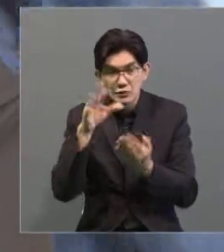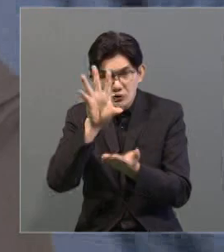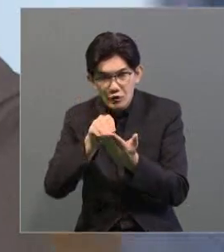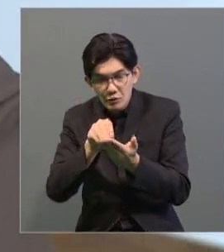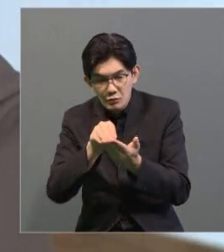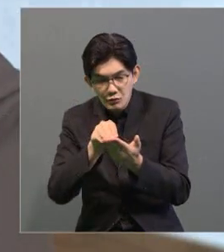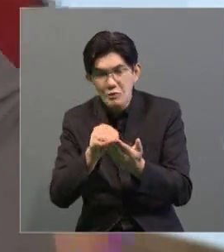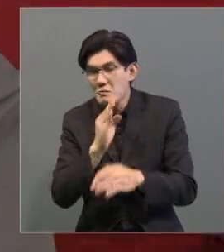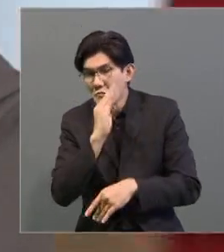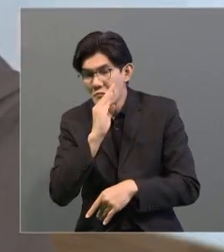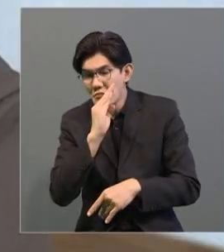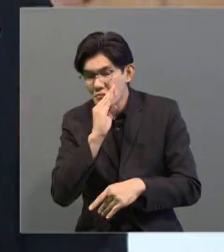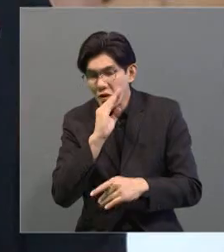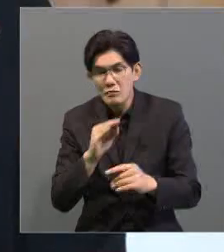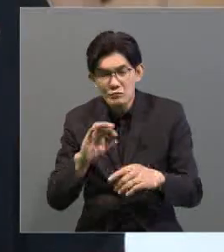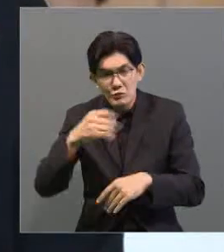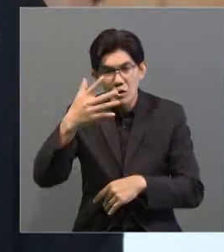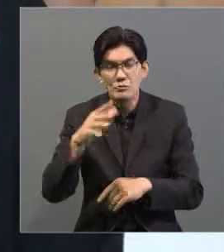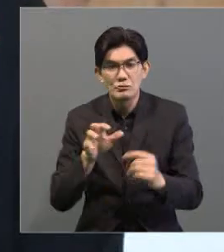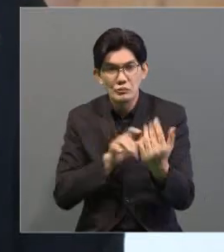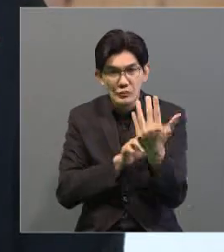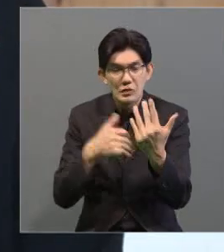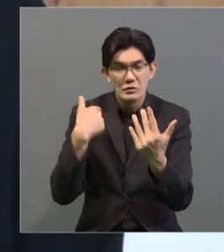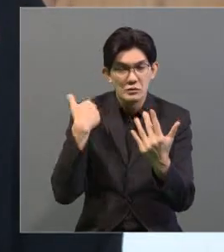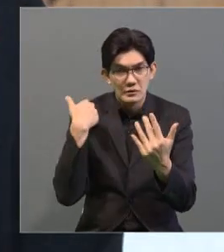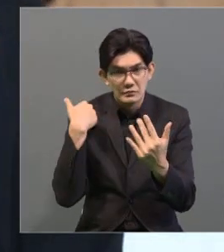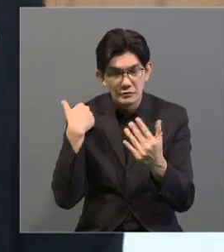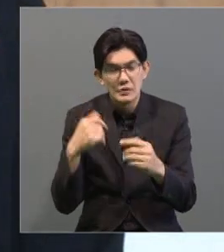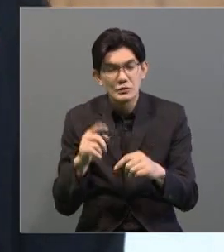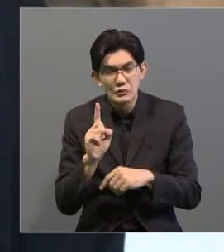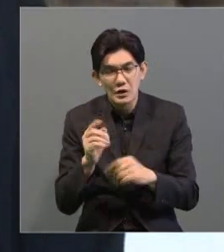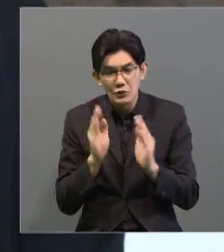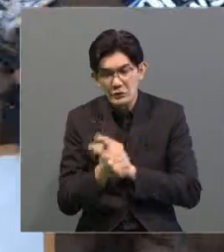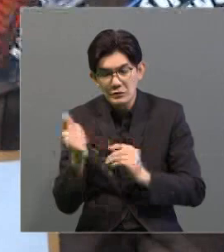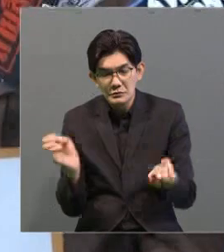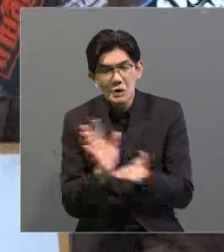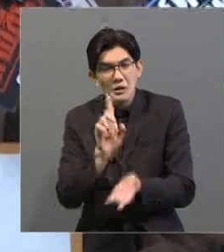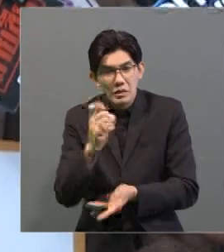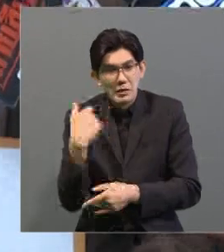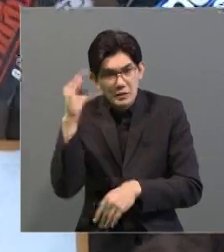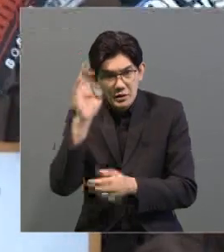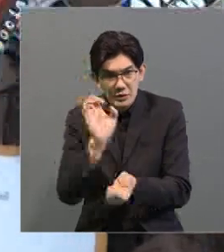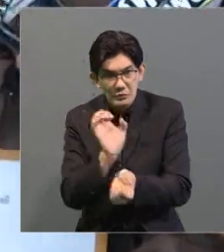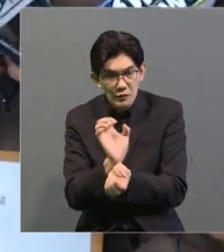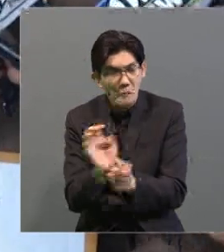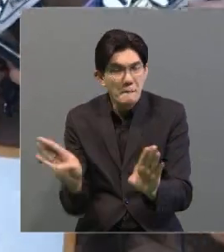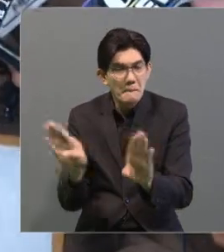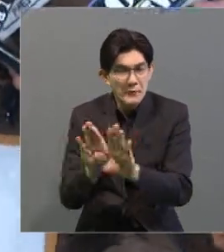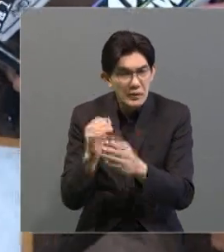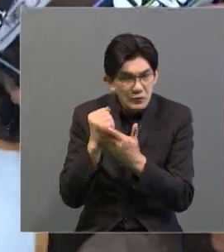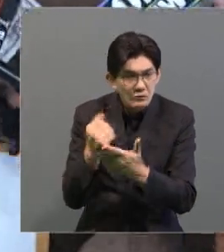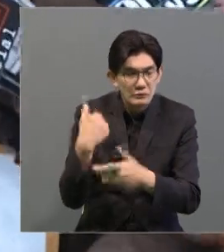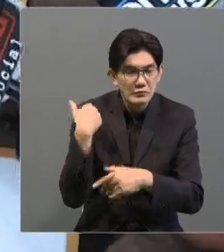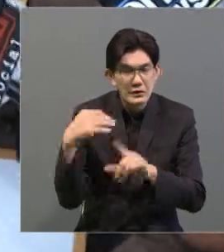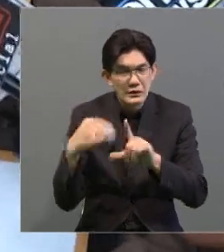ข้าสู่ระบบอันเป็นการหลอกลวงประชาชนแล้วก็ตัดต่อให้ผู้อื่นเสียหายเพื่อจะให้ตำรวจเนี่ยเข้าไปปิดกั้นแพลตฟอร์มเว็บไซต์